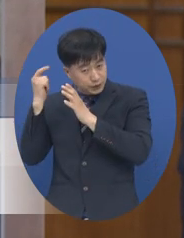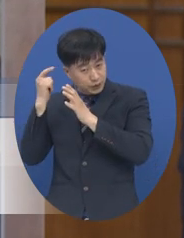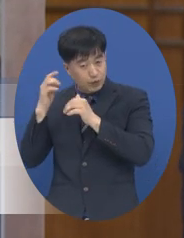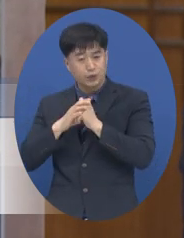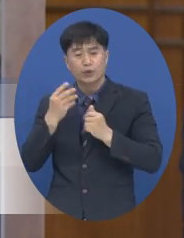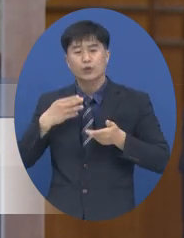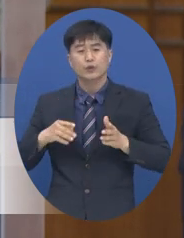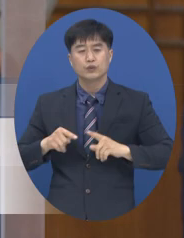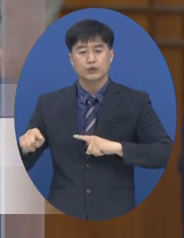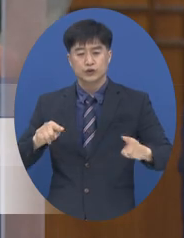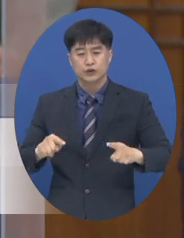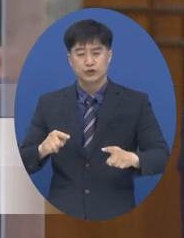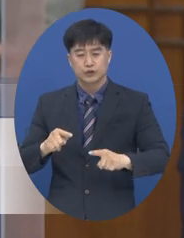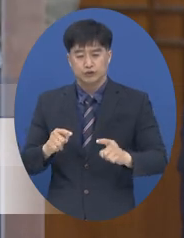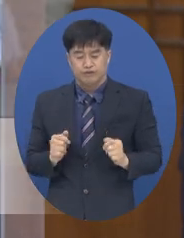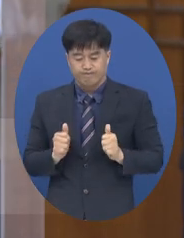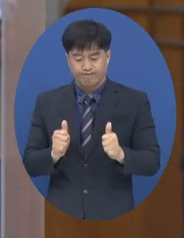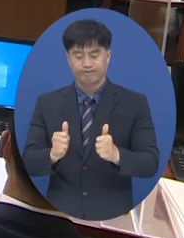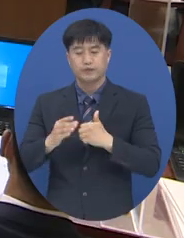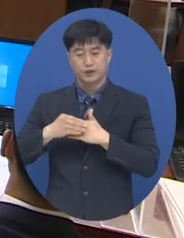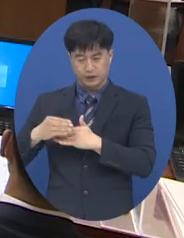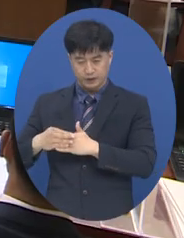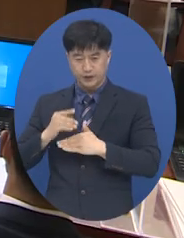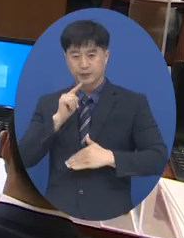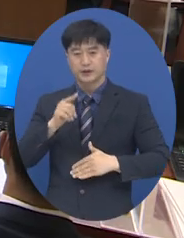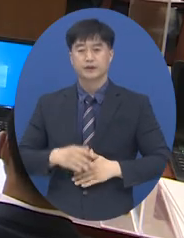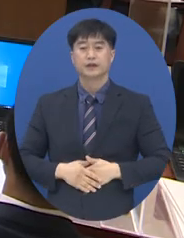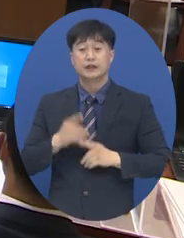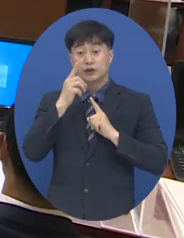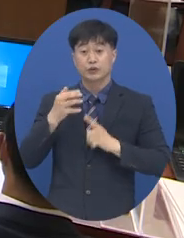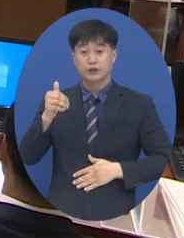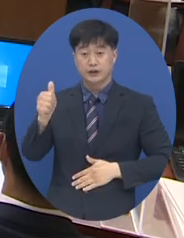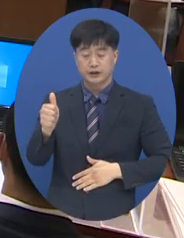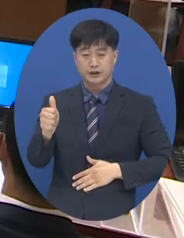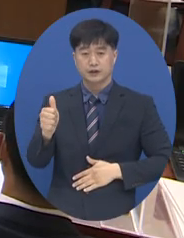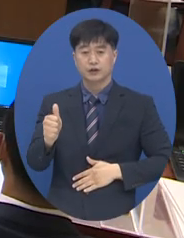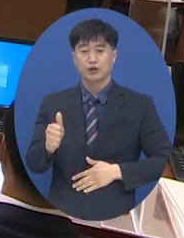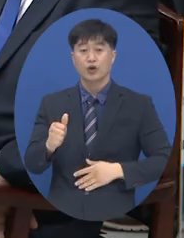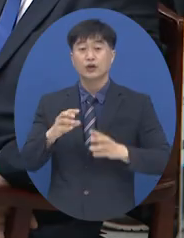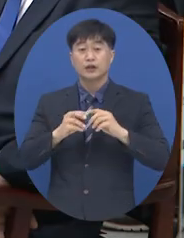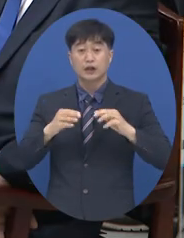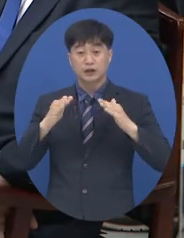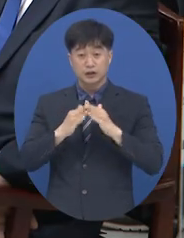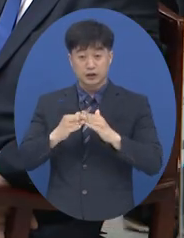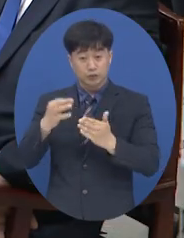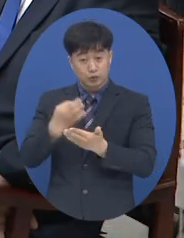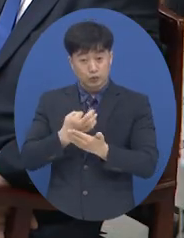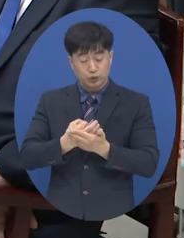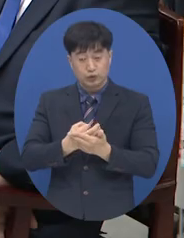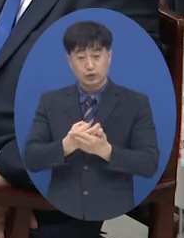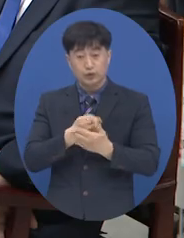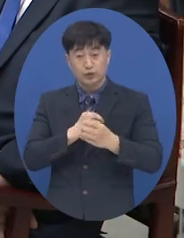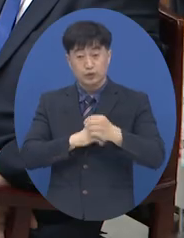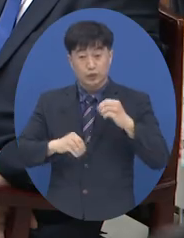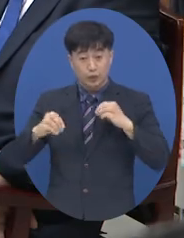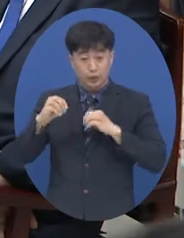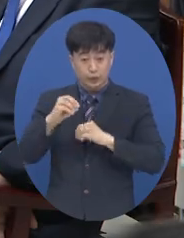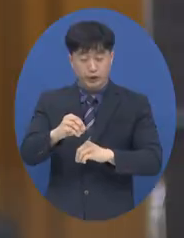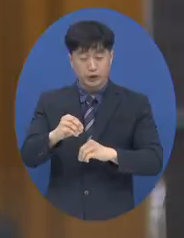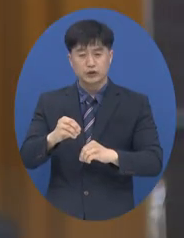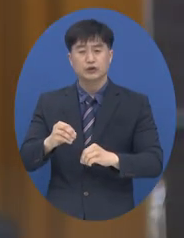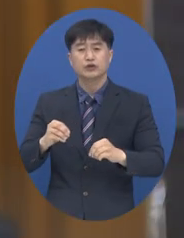도정에 충실히 반영하겠습니다 이제 면 경기도지사는 부동산 불로소득 환수 관련 정책을